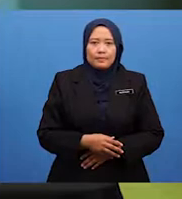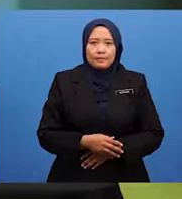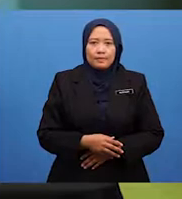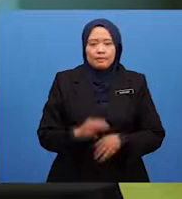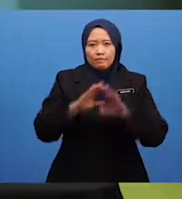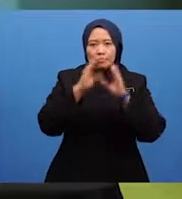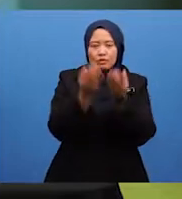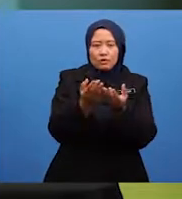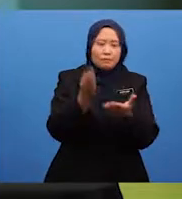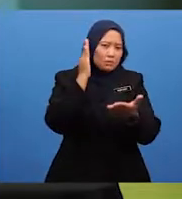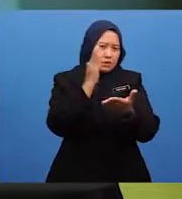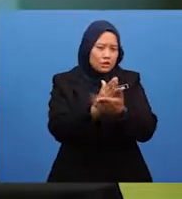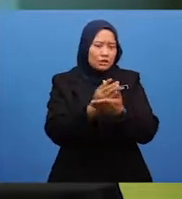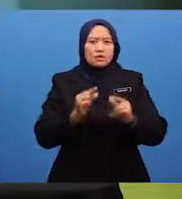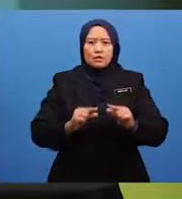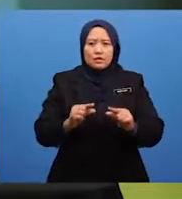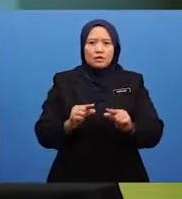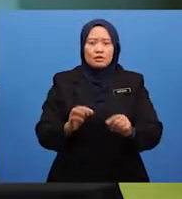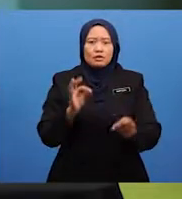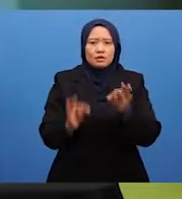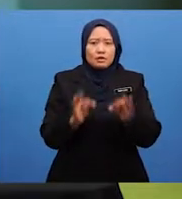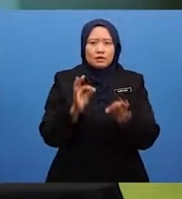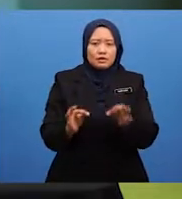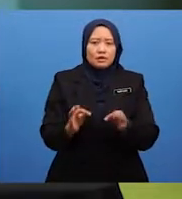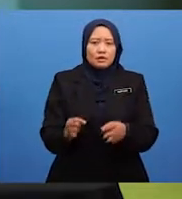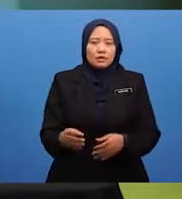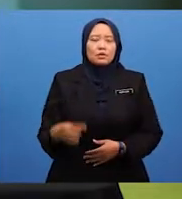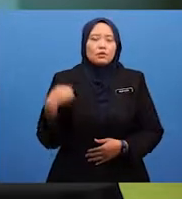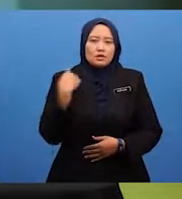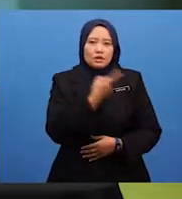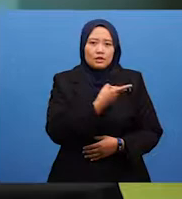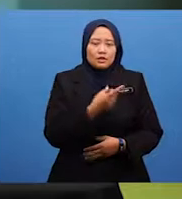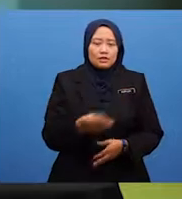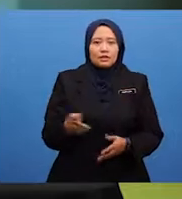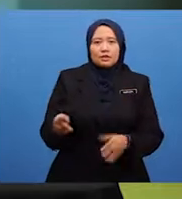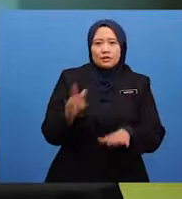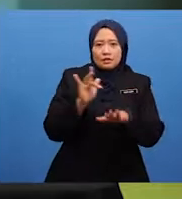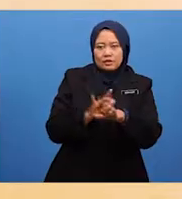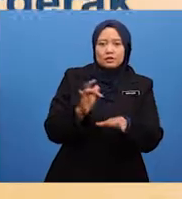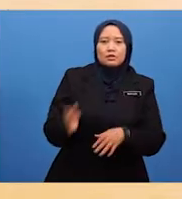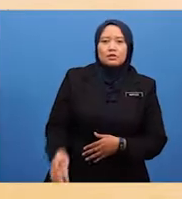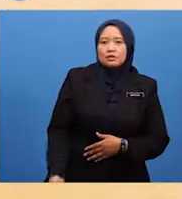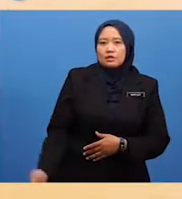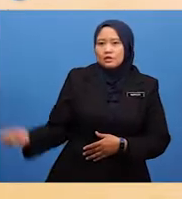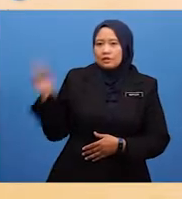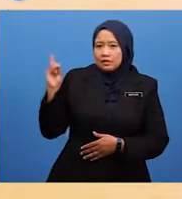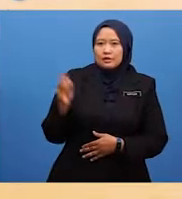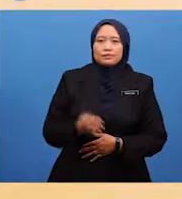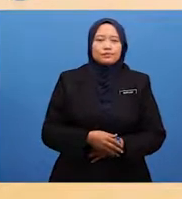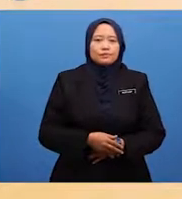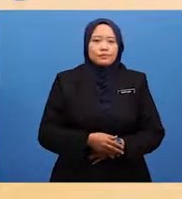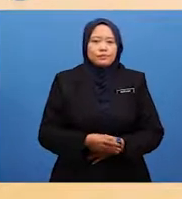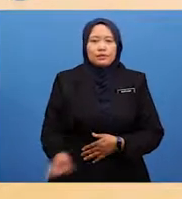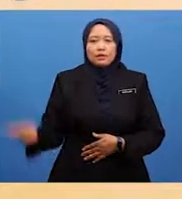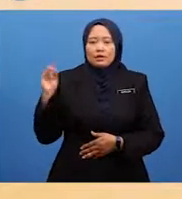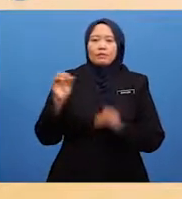Bola ini berhenti bergerak apabila cikgu mengenakan daya ke atasnya. Jadi, daya boleh